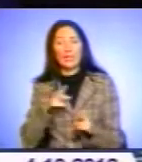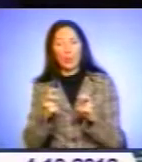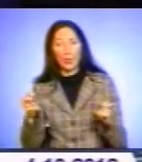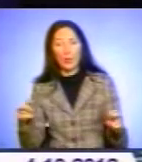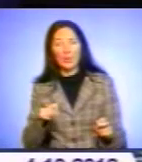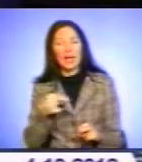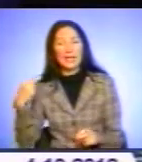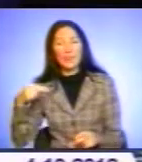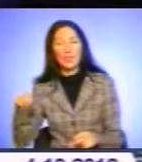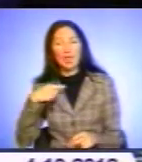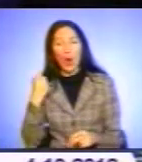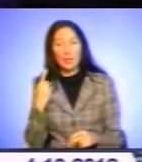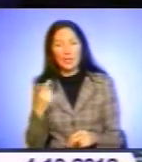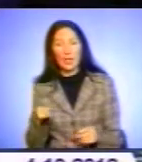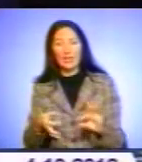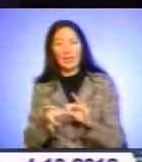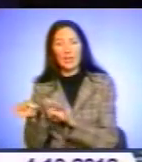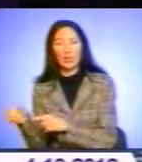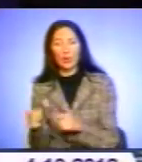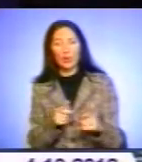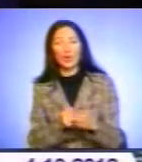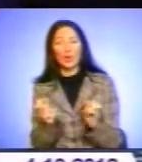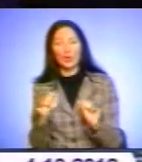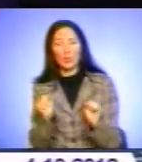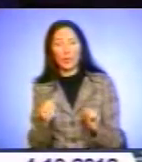областей. Детальніше про готовність до зими у наступному репортажі.